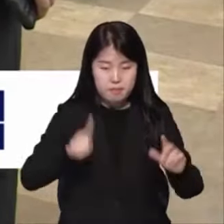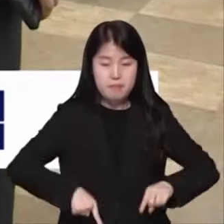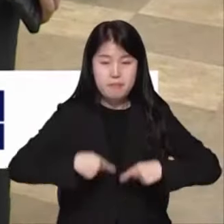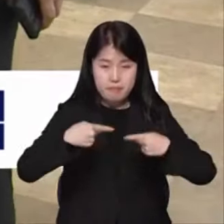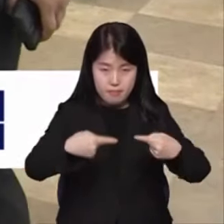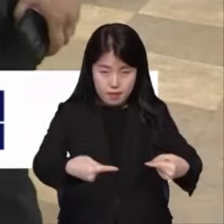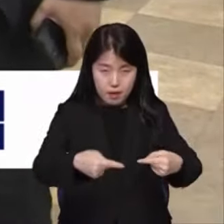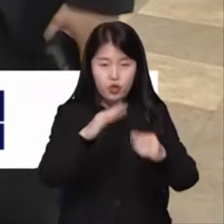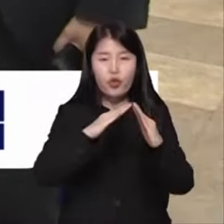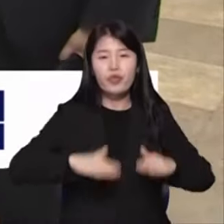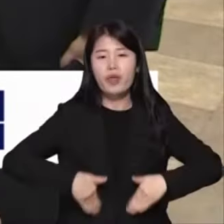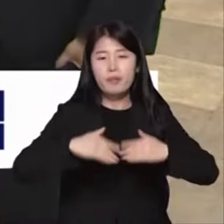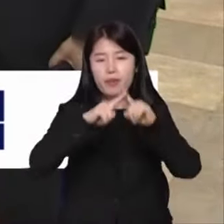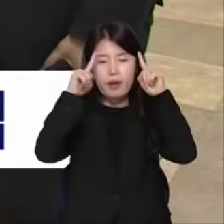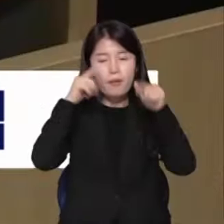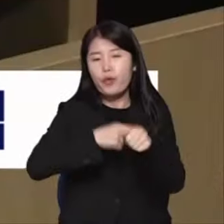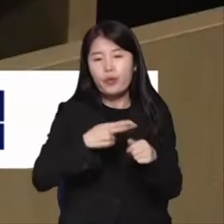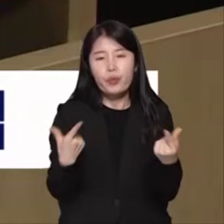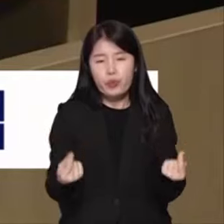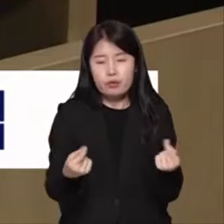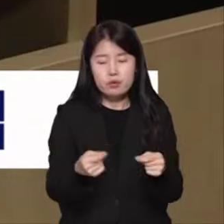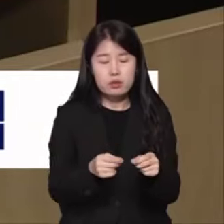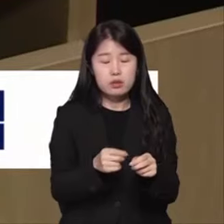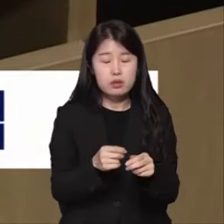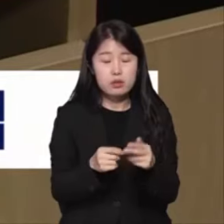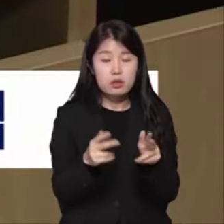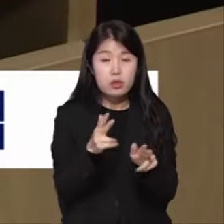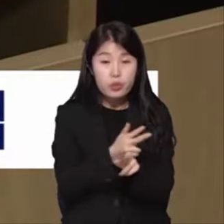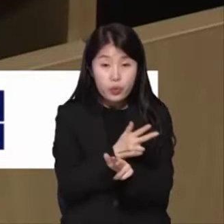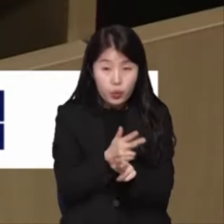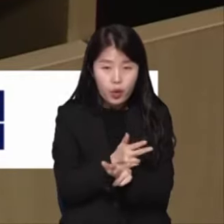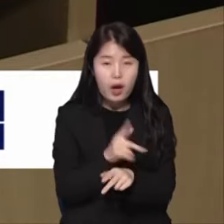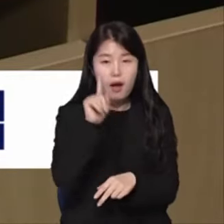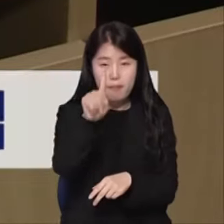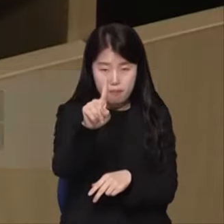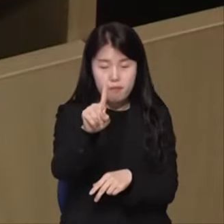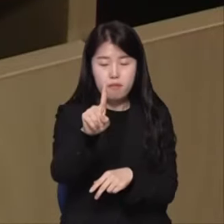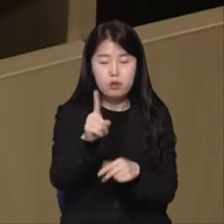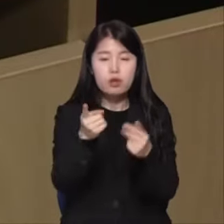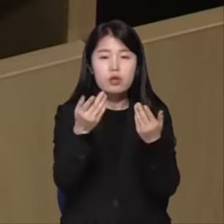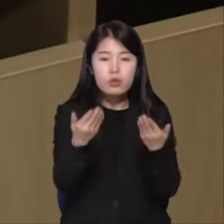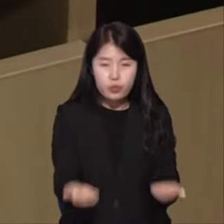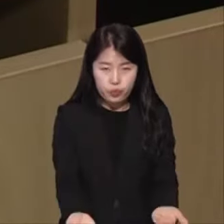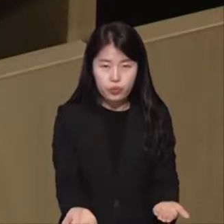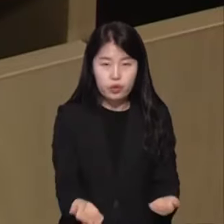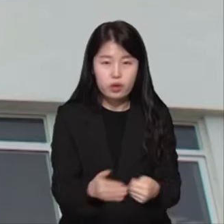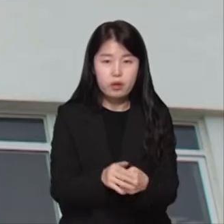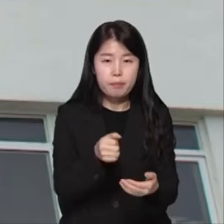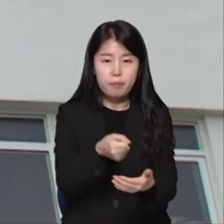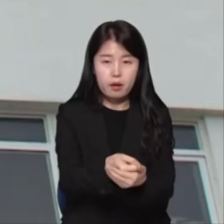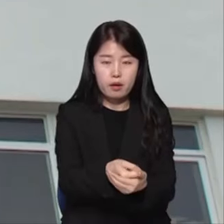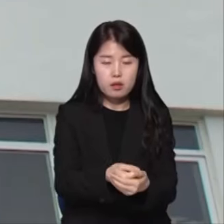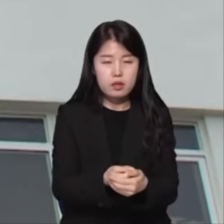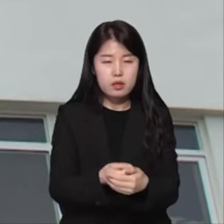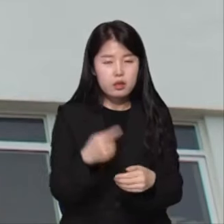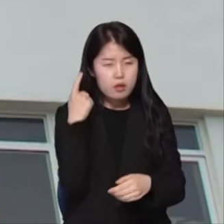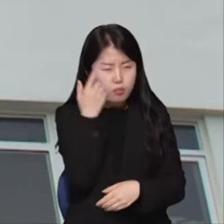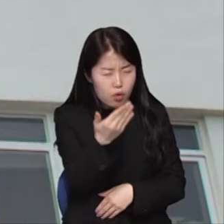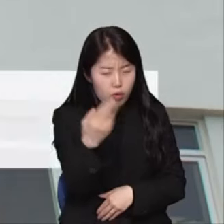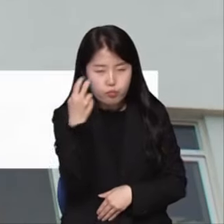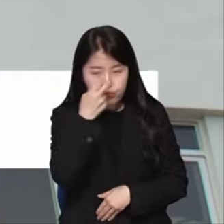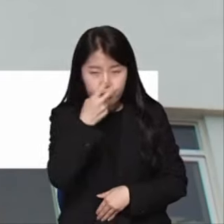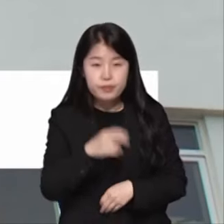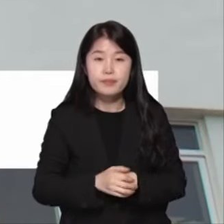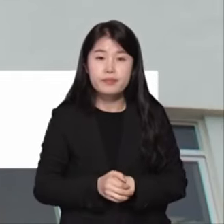주부터 일주일에 하루씩 진료를 중단하기로 하고 교수들을 상대로 설문조사를 실시할 계획입니다. 요일을